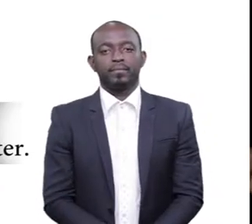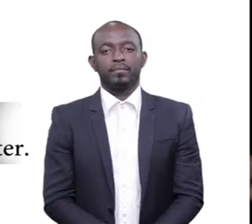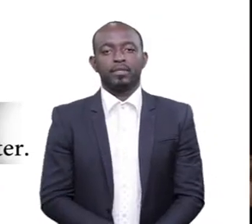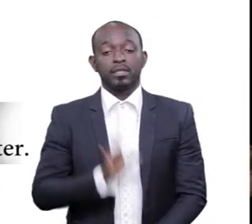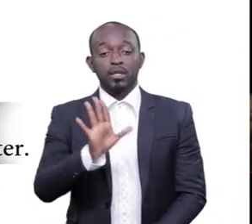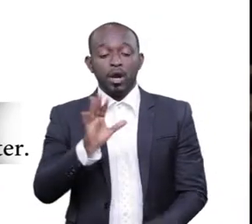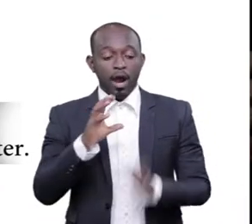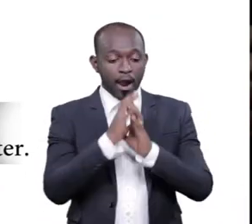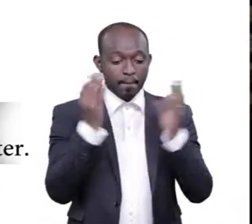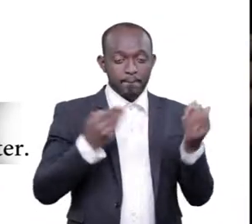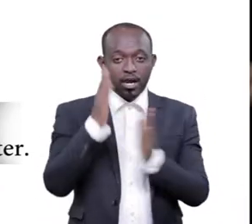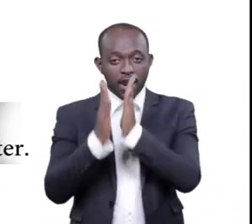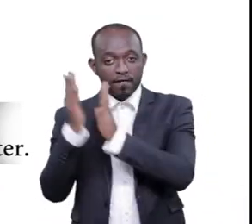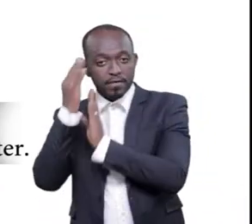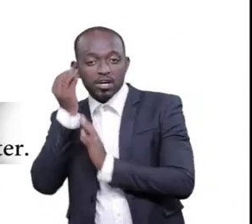makoperative bahise